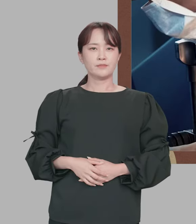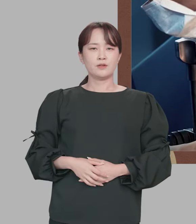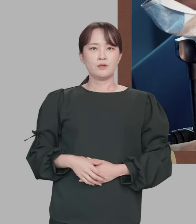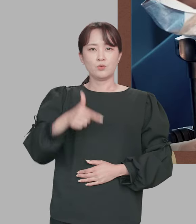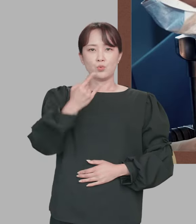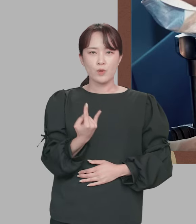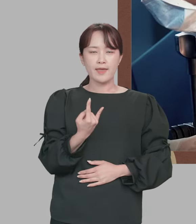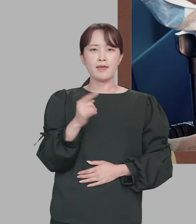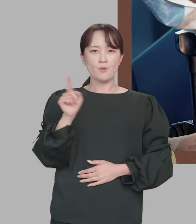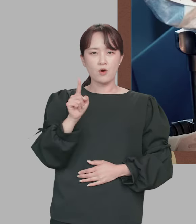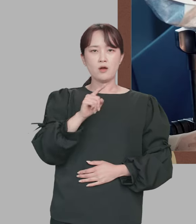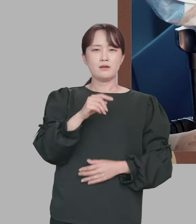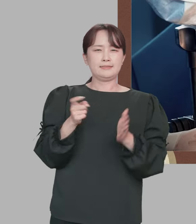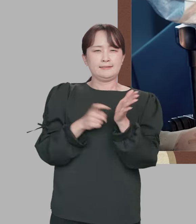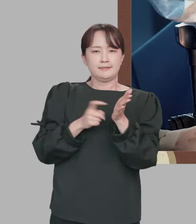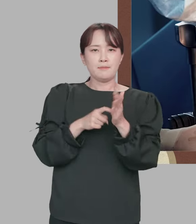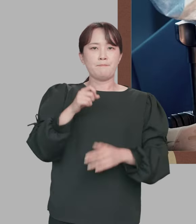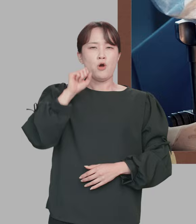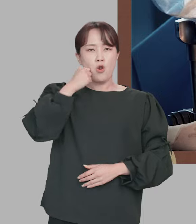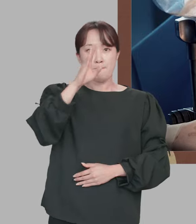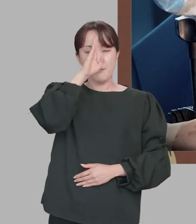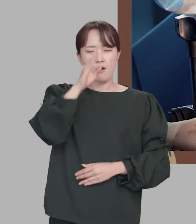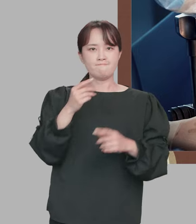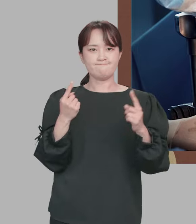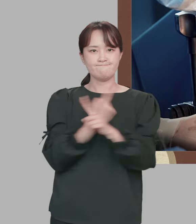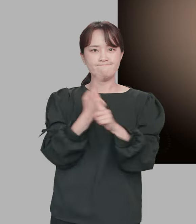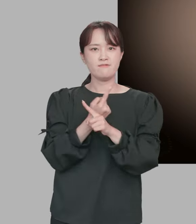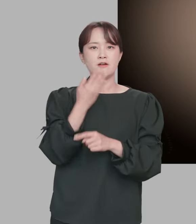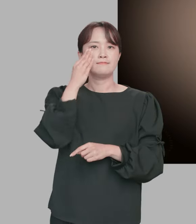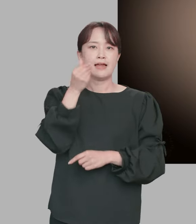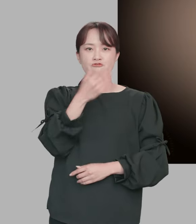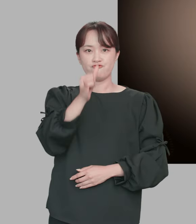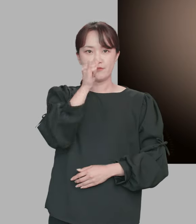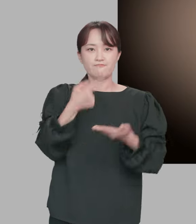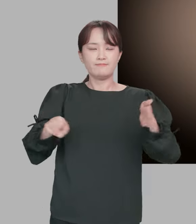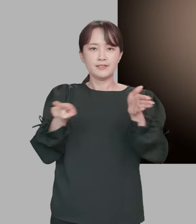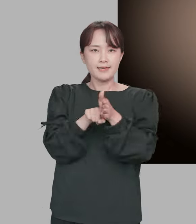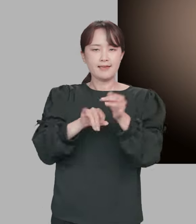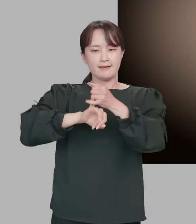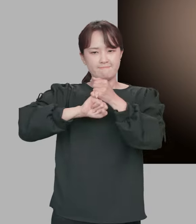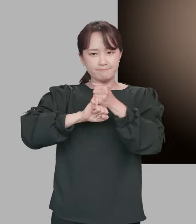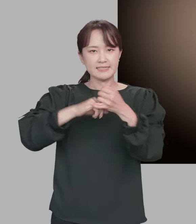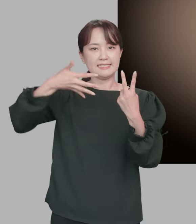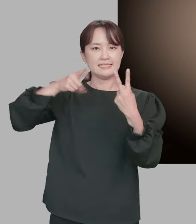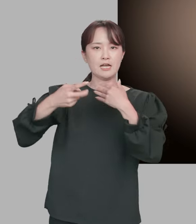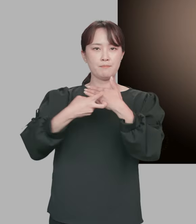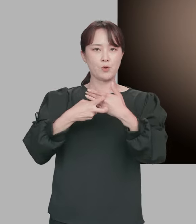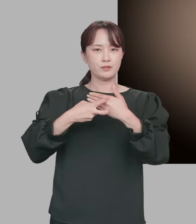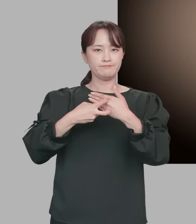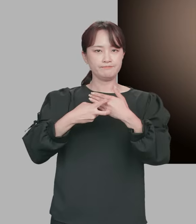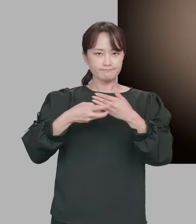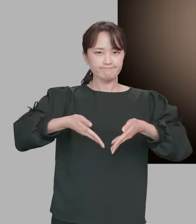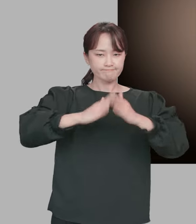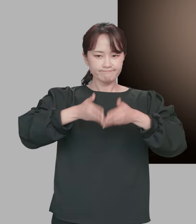질환과 같은 위급하고 어려운 질병도 즉시 치료될 수 있도록 지역 내 필수 의료 전문 2차 병원을 육성하고